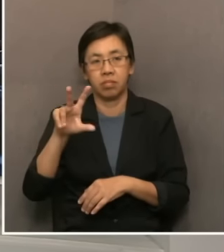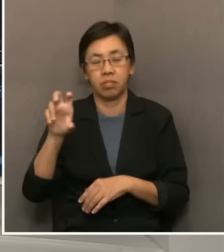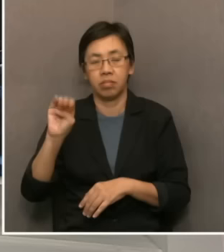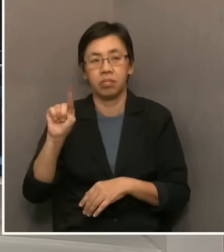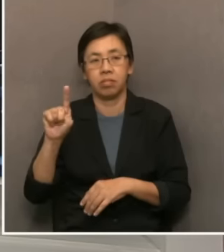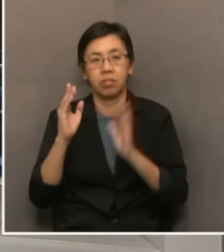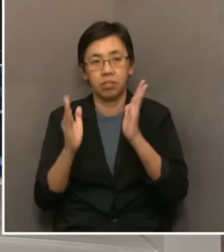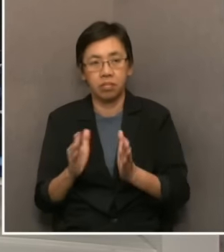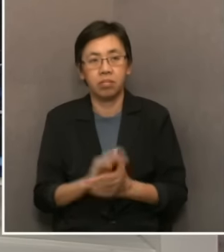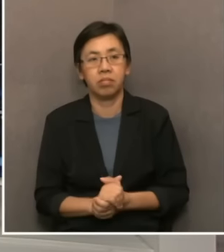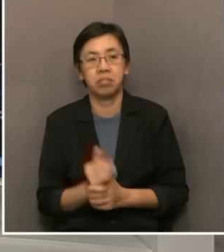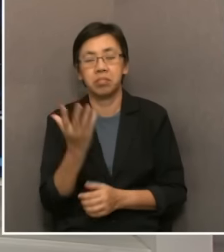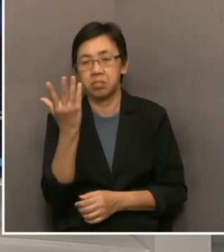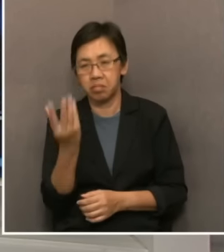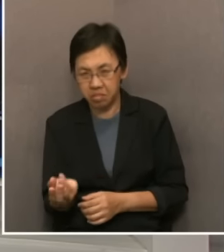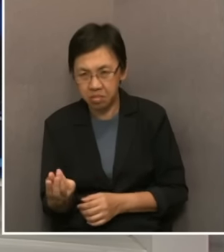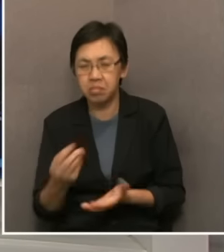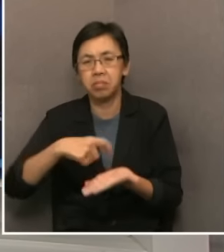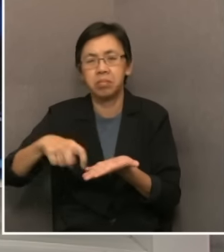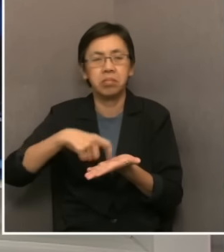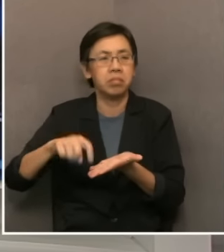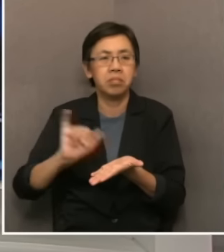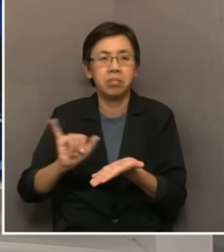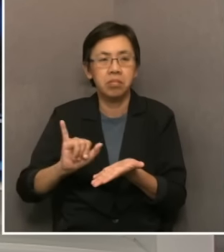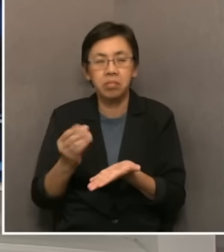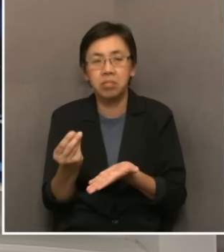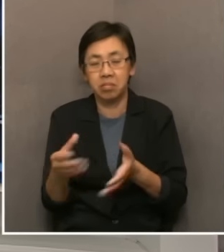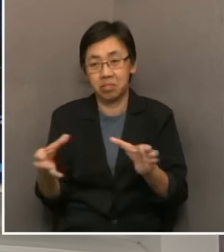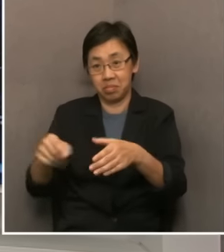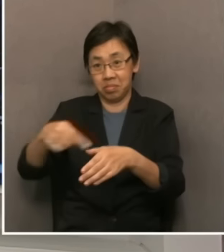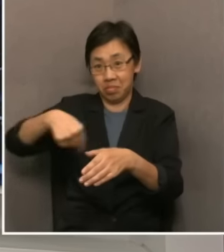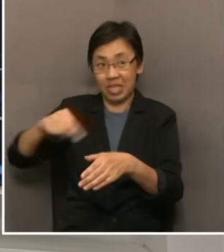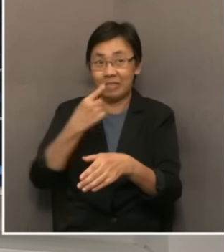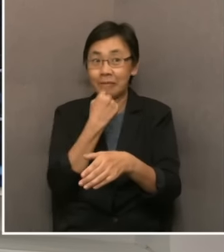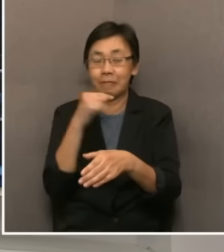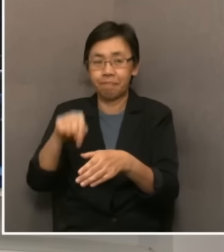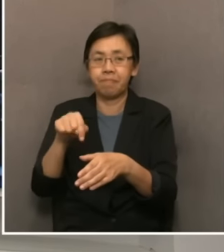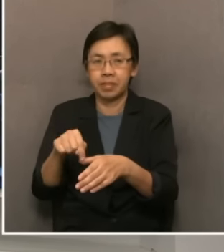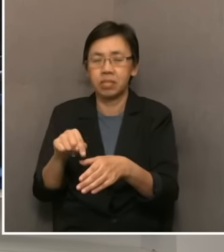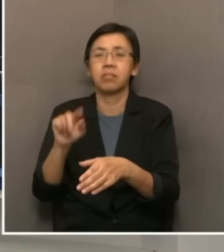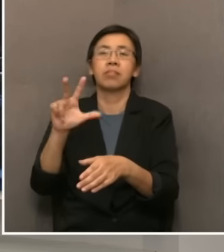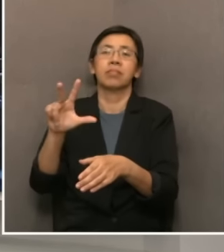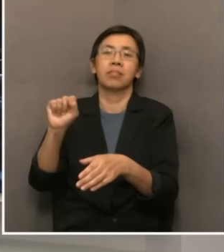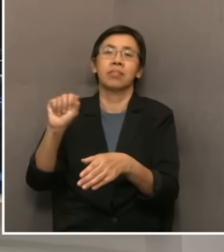14,057,341 คนค่ะแล้วก็ยังจ่ายไม่เสร็จนะคะกลุ่มนี้แหละค่ะที่จะต้องเร่งดำเนินการนะคะก็คือ